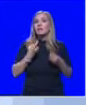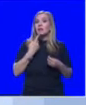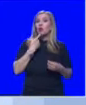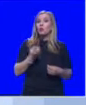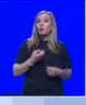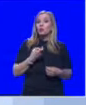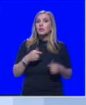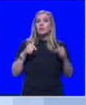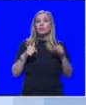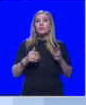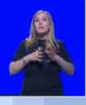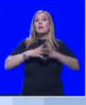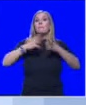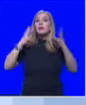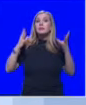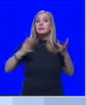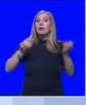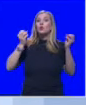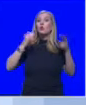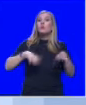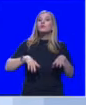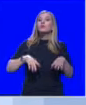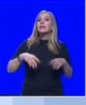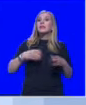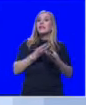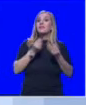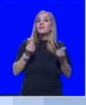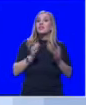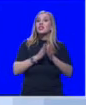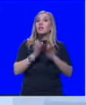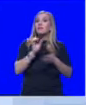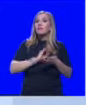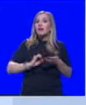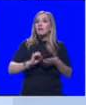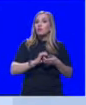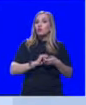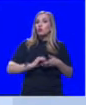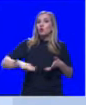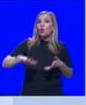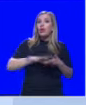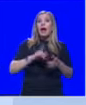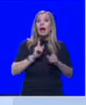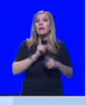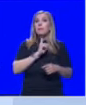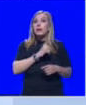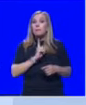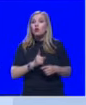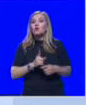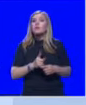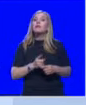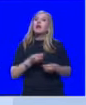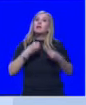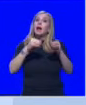маастрихтски критерий е за максимален допустим дефицит за членство в еврозоната, а не препоръчва да харчите с 3% повече, отколкото